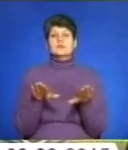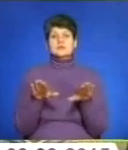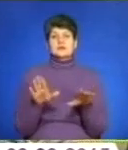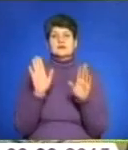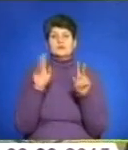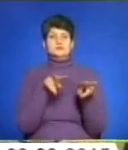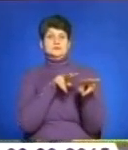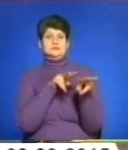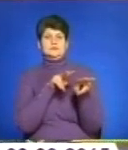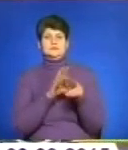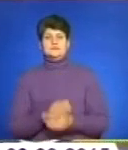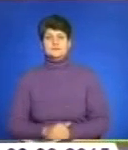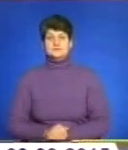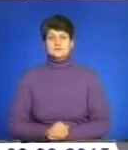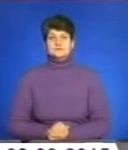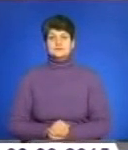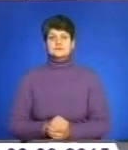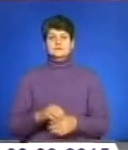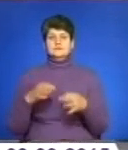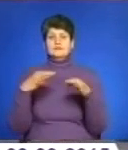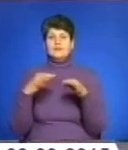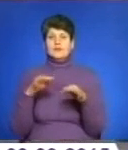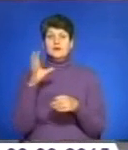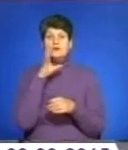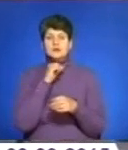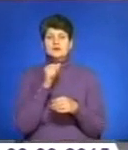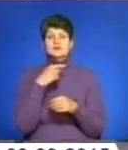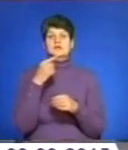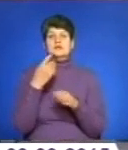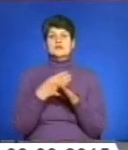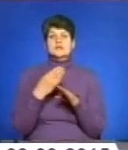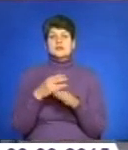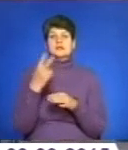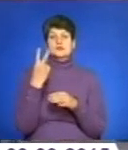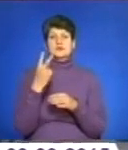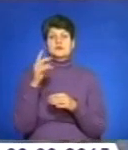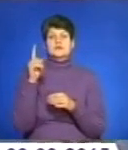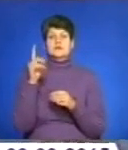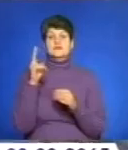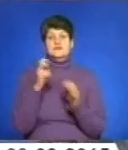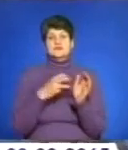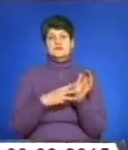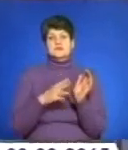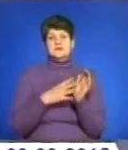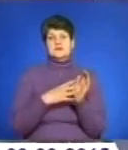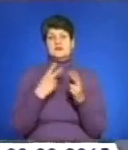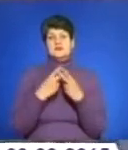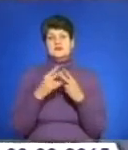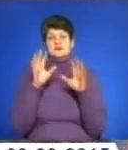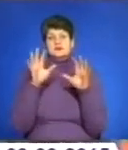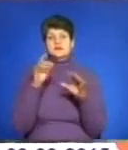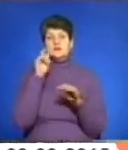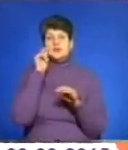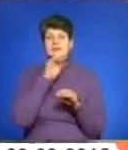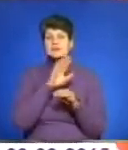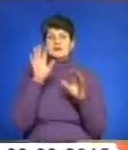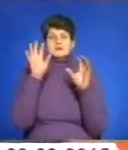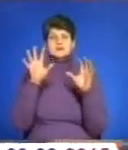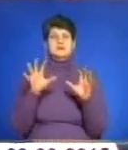під спостереженням. Автокрадію інкримінують частину 2 статті 289 Кримінального кодексу України – незаконне